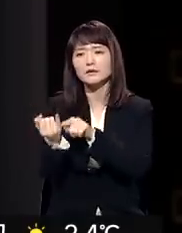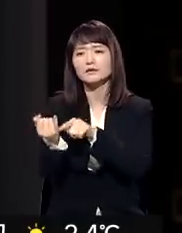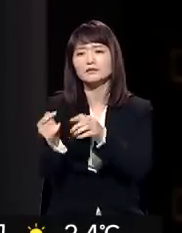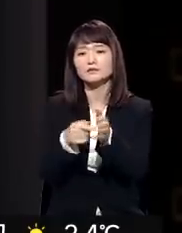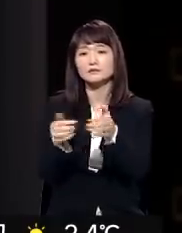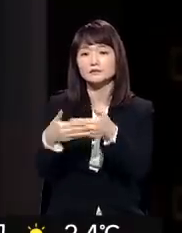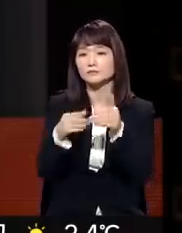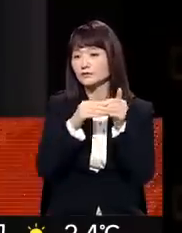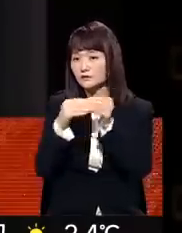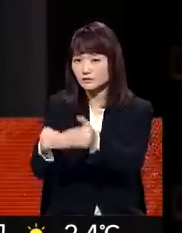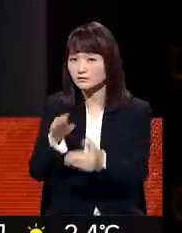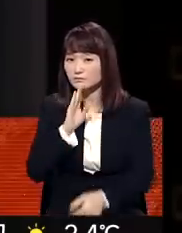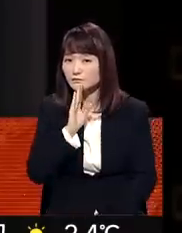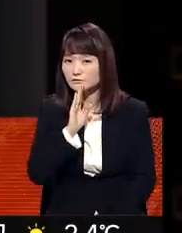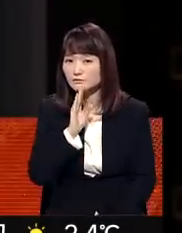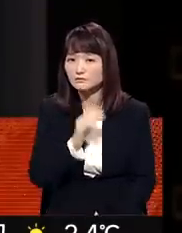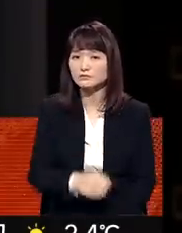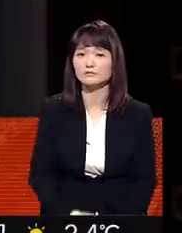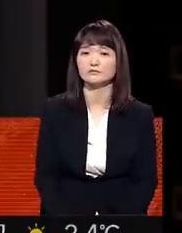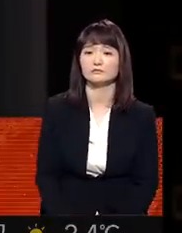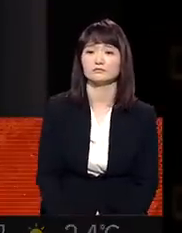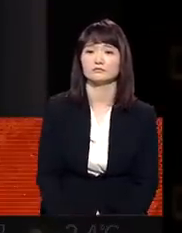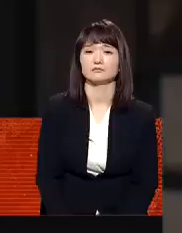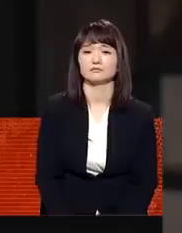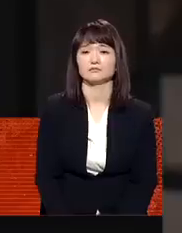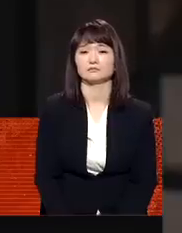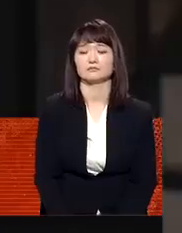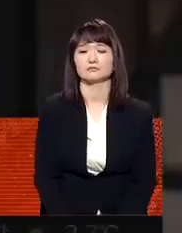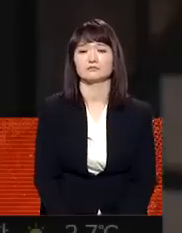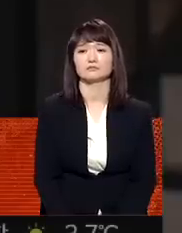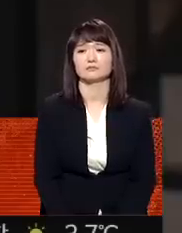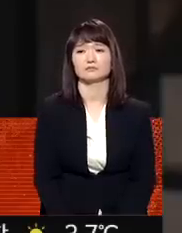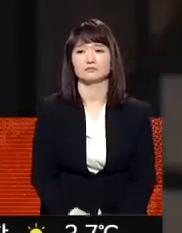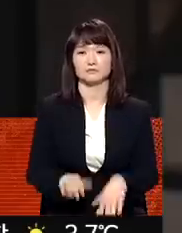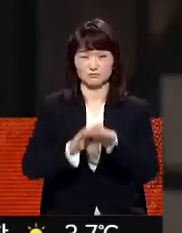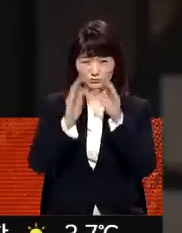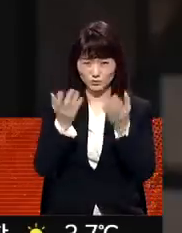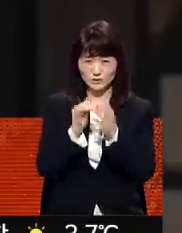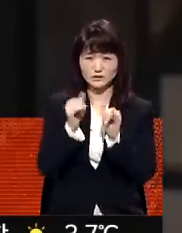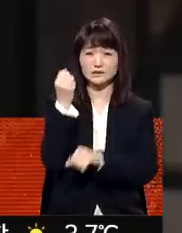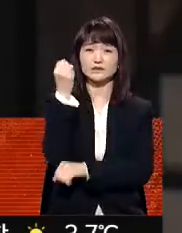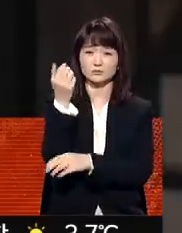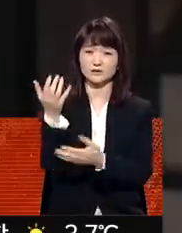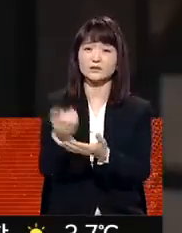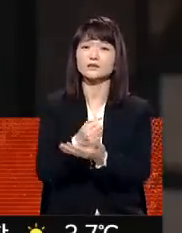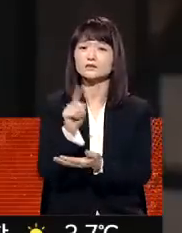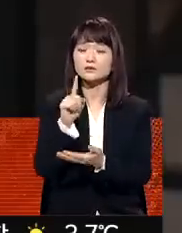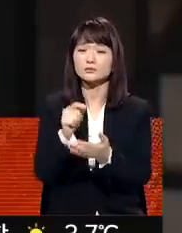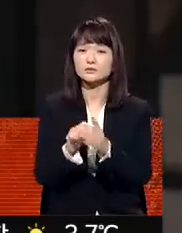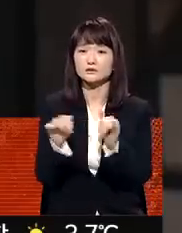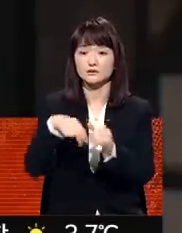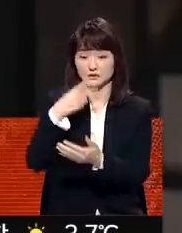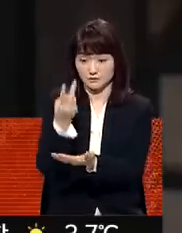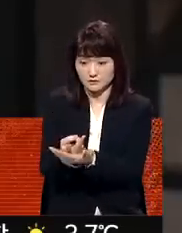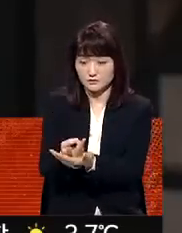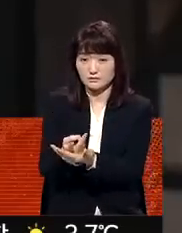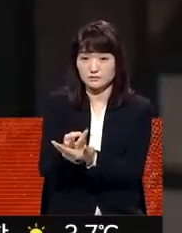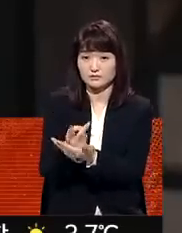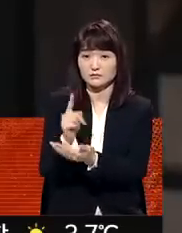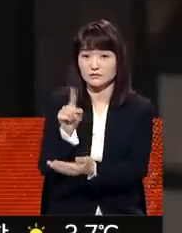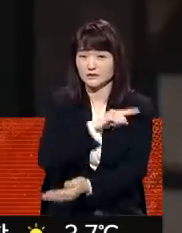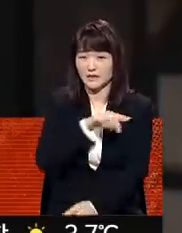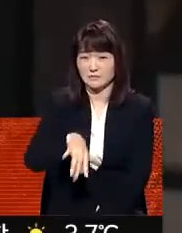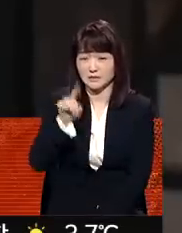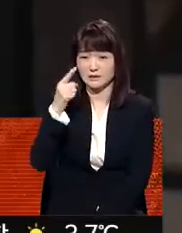응급실을 가든지 하는게 정상 아닐까요 모든 사람이 갖고 있는 기본적인 상식이라는 거 있죠 사람이 쓰러지면 제일 먼저 하는 거야 119 신고해야